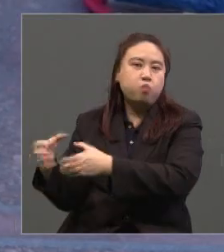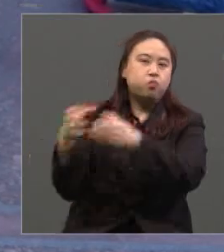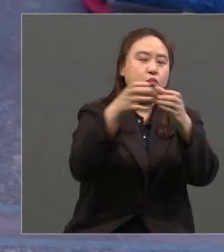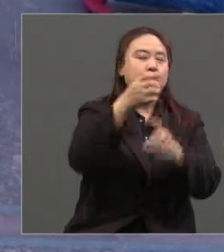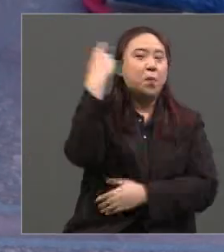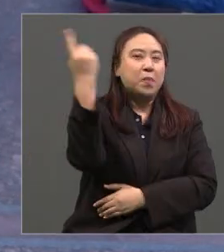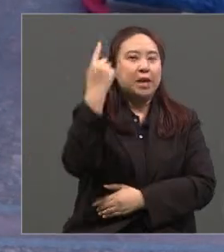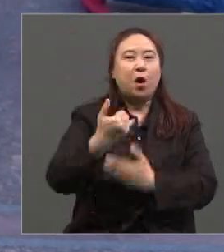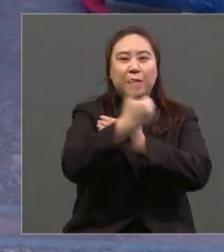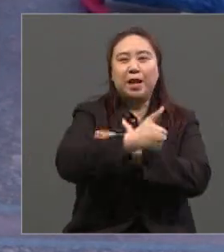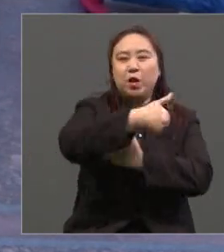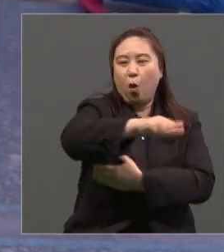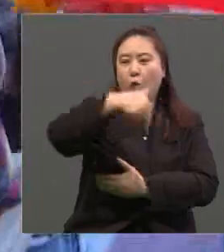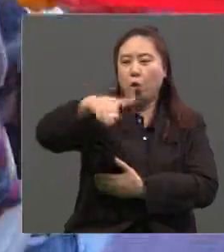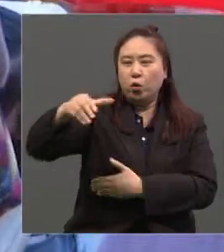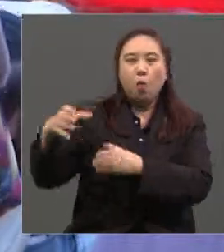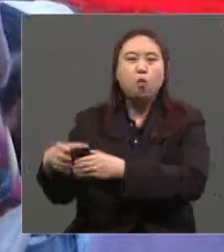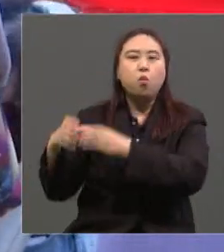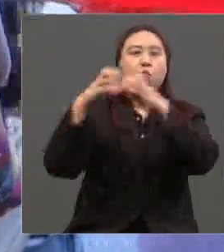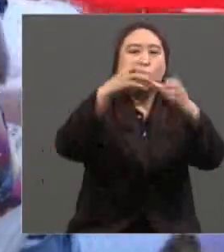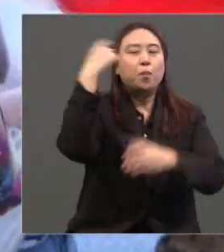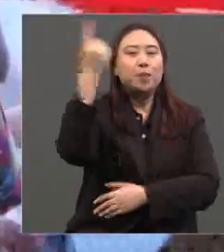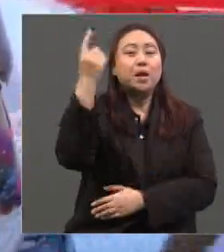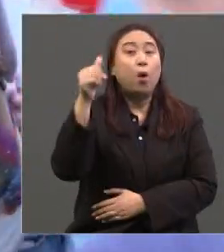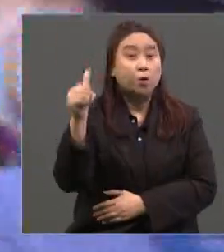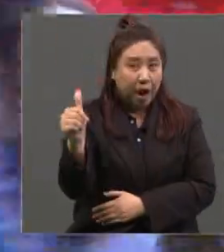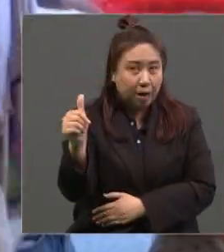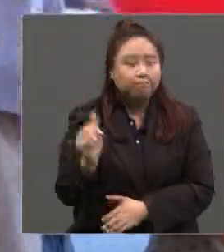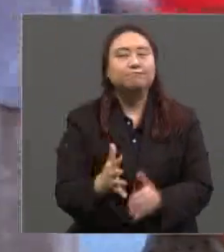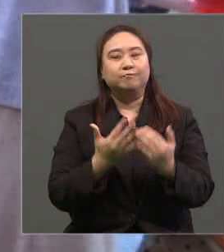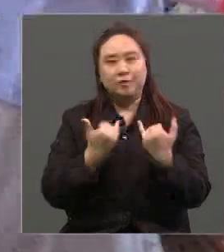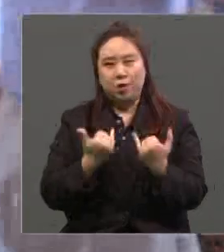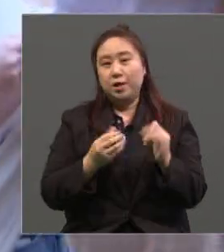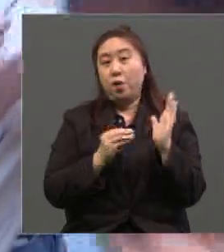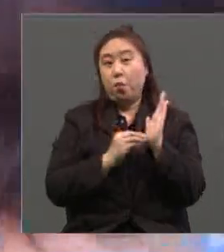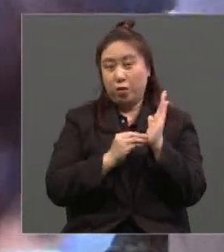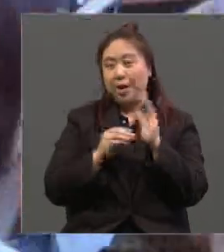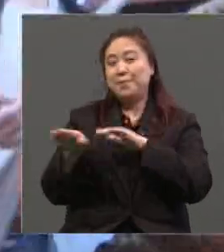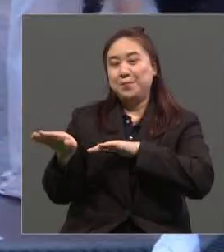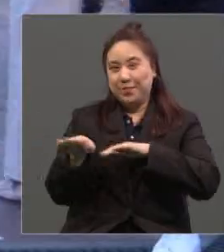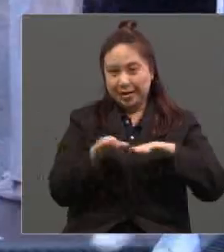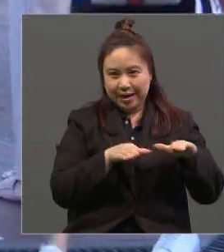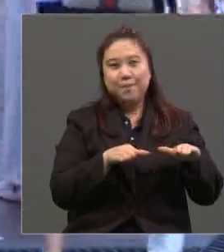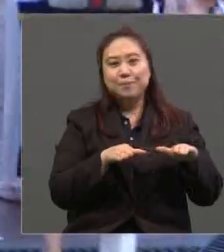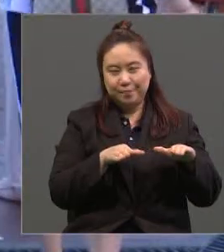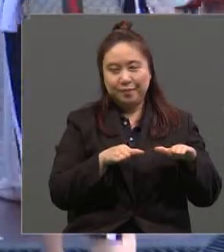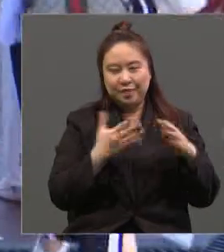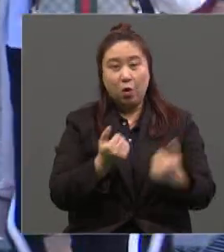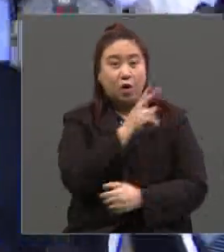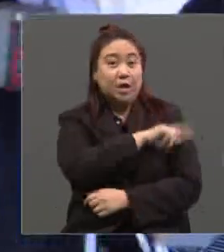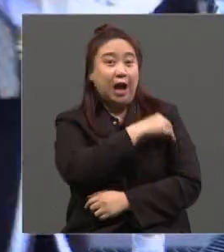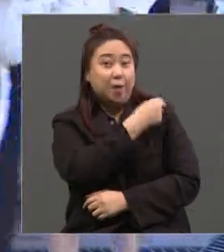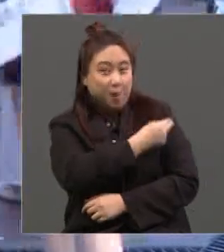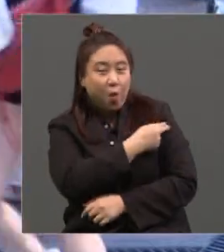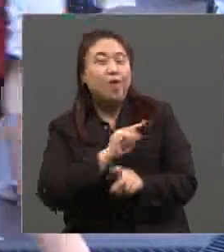ไปยังประเทศต่างๆในลักษณะของกรุ๊ปทัวร์ได้นะคะทางกทม.เขาบอกว่าตอนนี้เนี่ยเตรียมพร้อมรองรับด้านสาธารณสุขเอาไว้